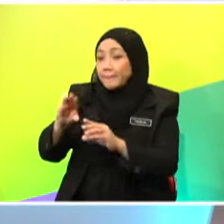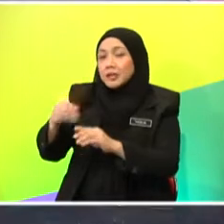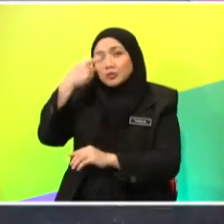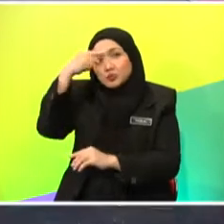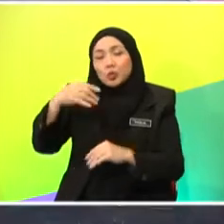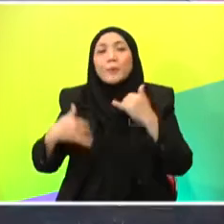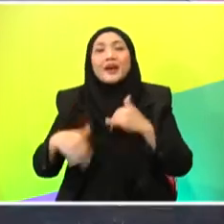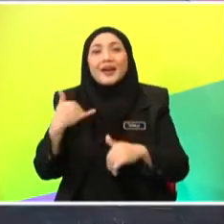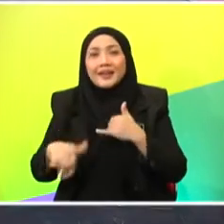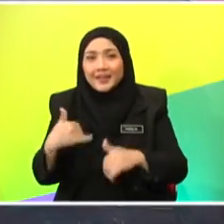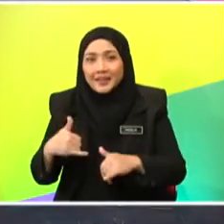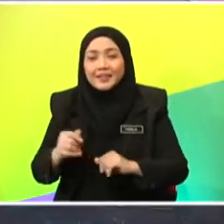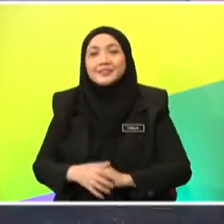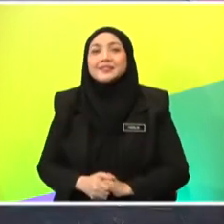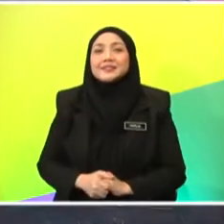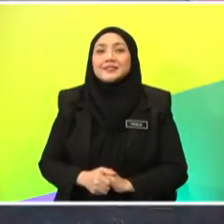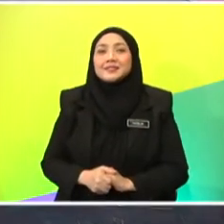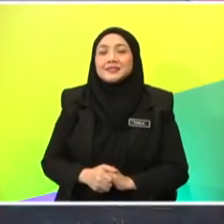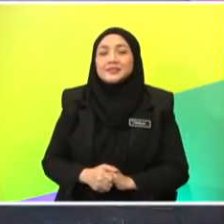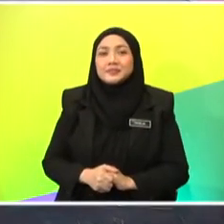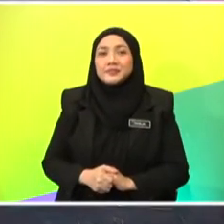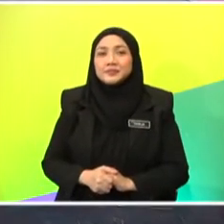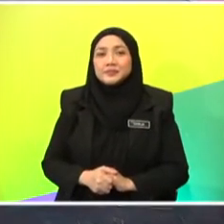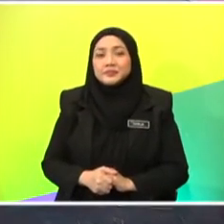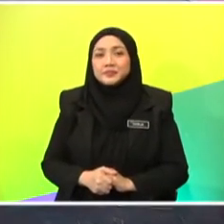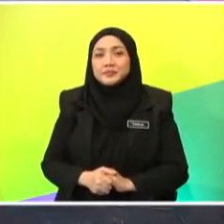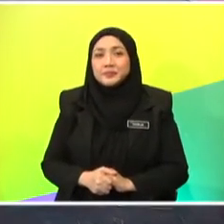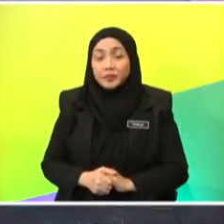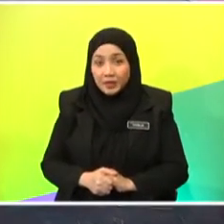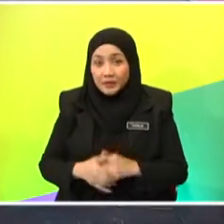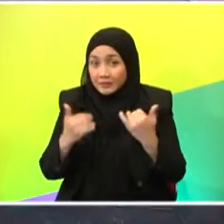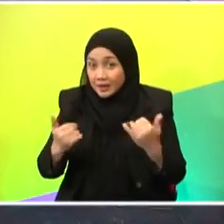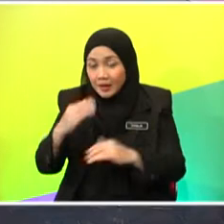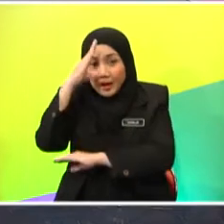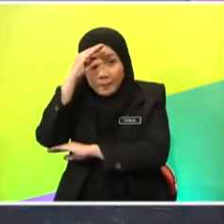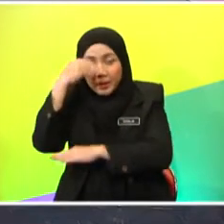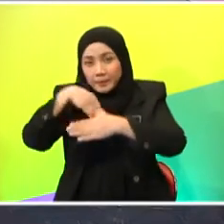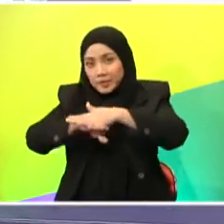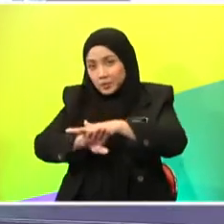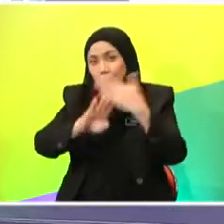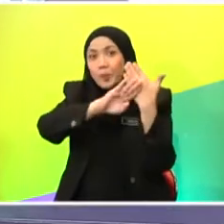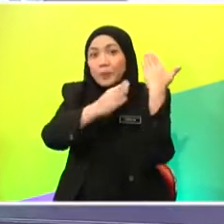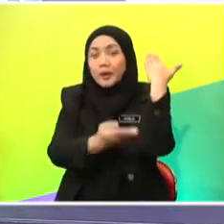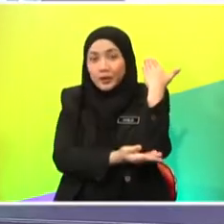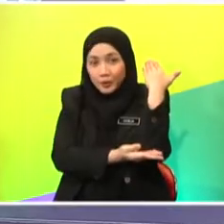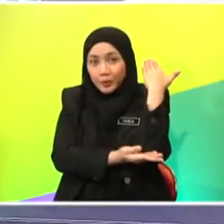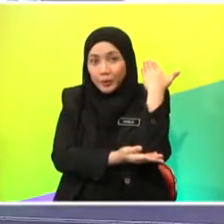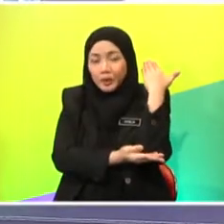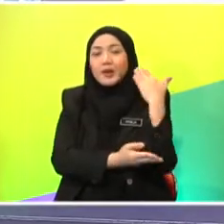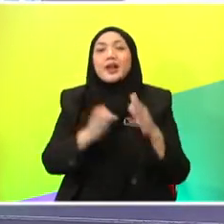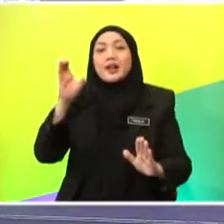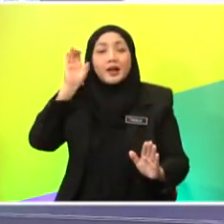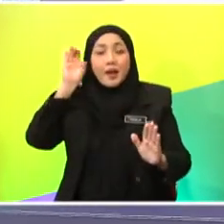Ajib kasih Cikgu kapas lagi tersebut dikupas Oke jadi saya masukkan ke dalam bekasnya untuk kapal